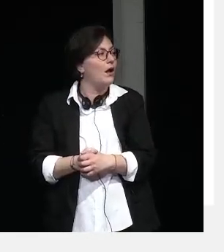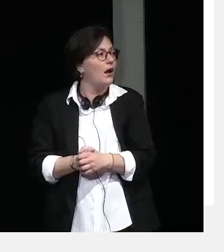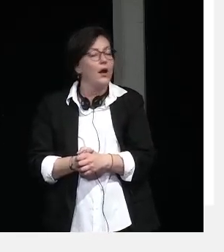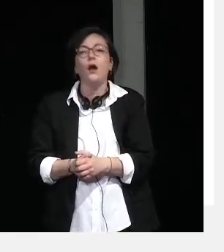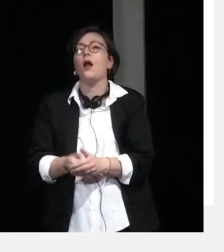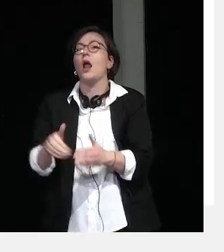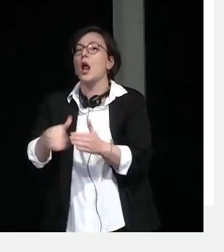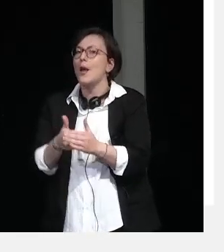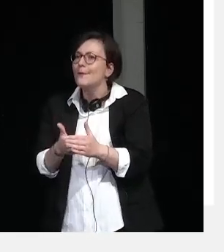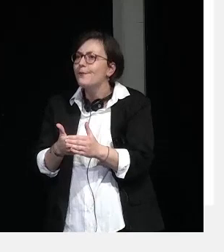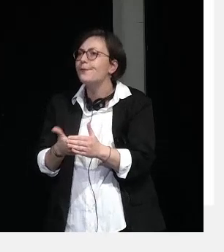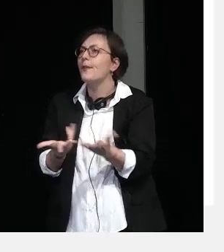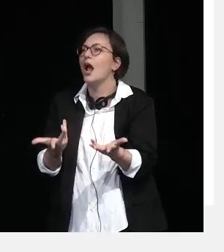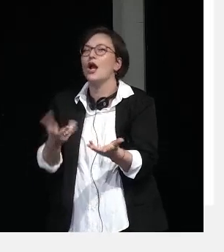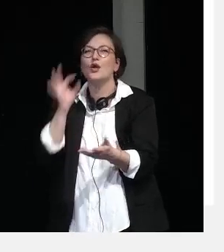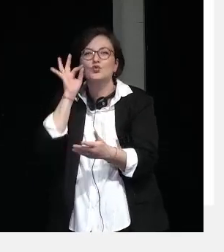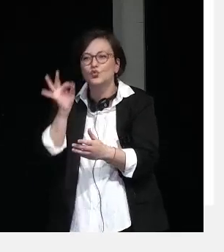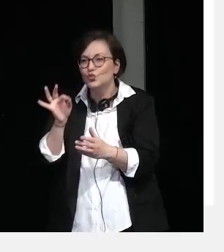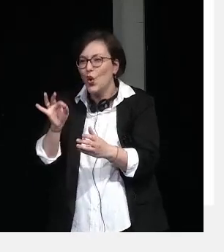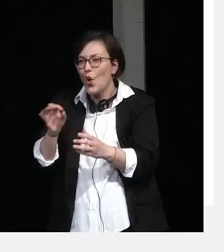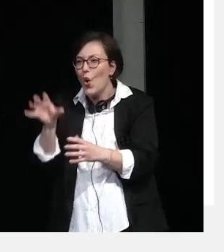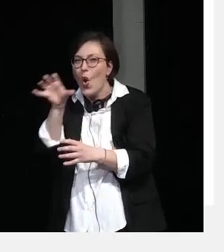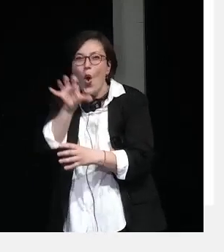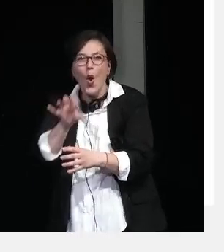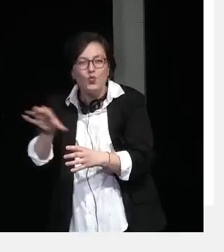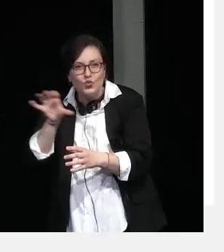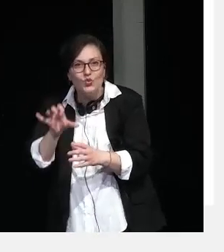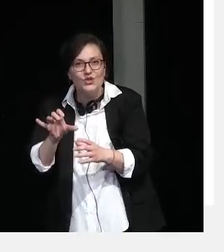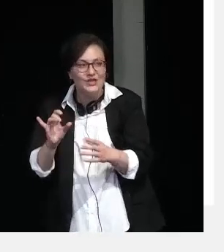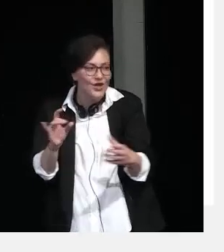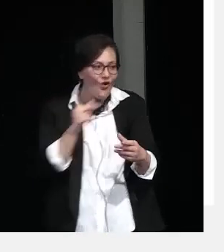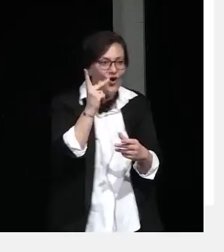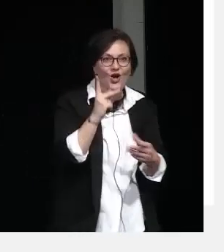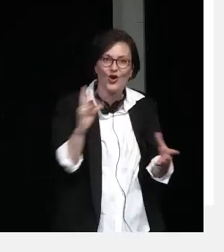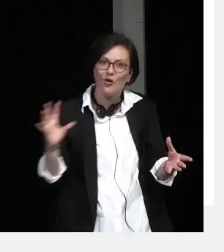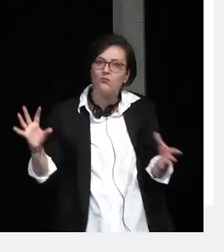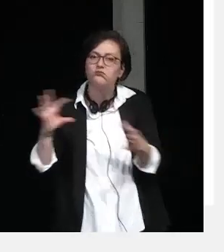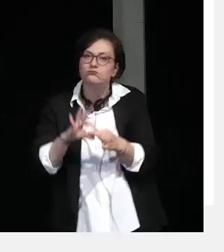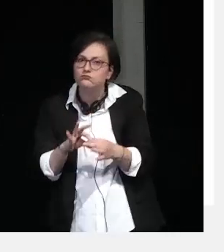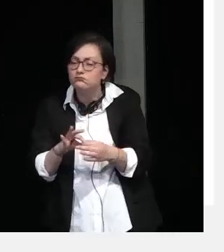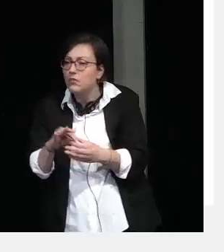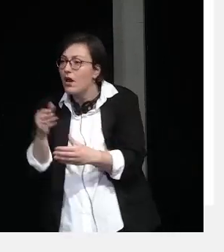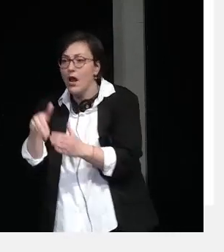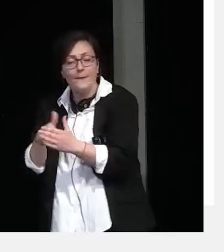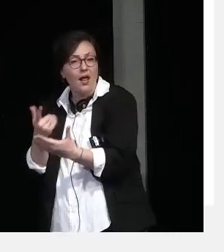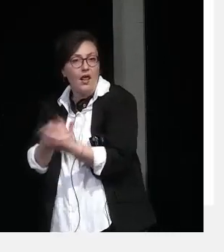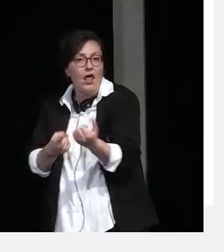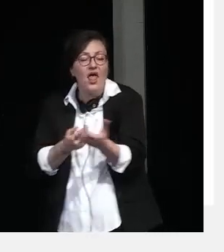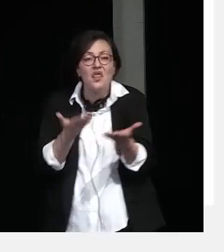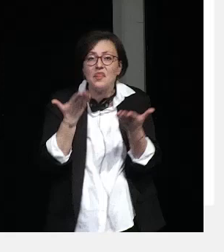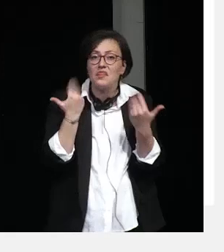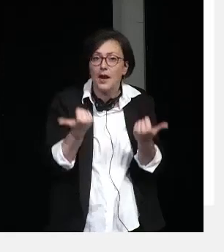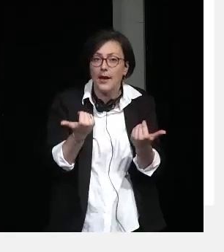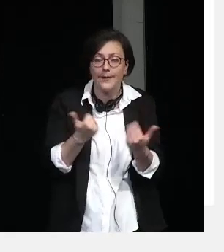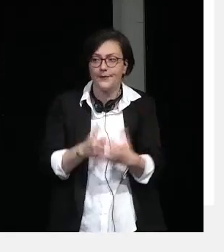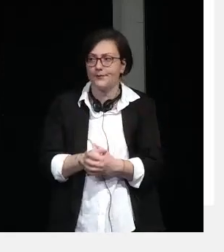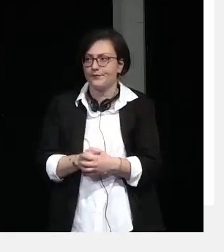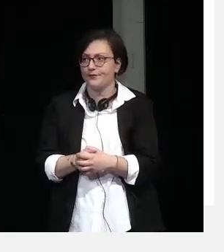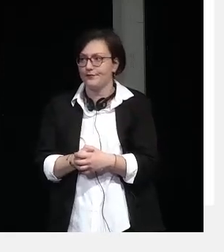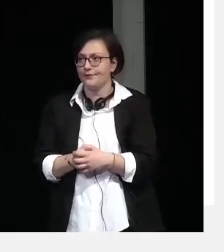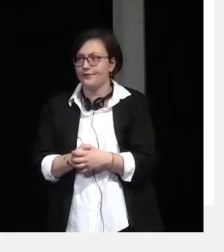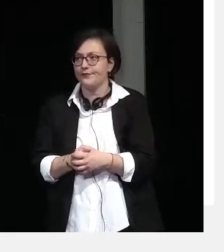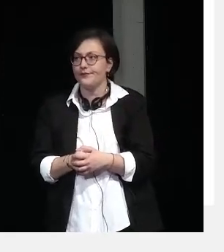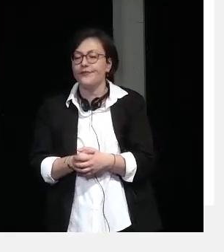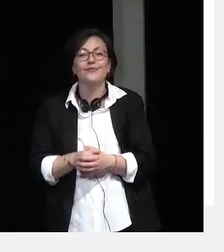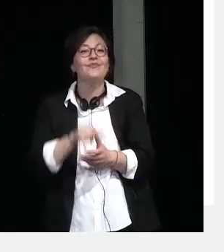του μουσείου και τη διασύνδεσή του με την κοινωνία, ώστε να γίνει ακριβώς inclusive αυτό που θέλουμε. Αυτό που, λίγο σύντομη